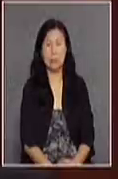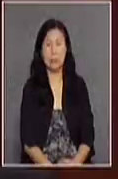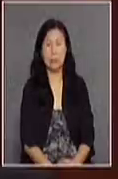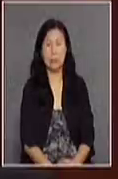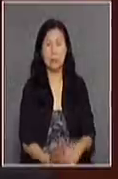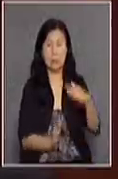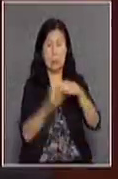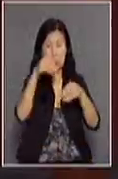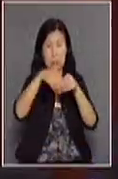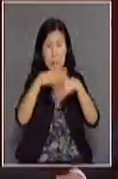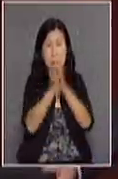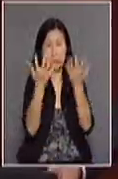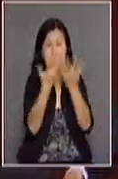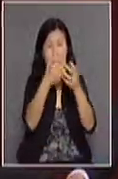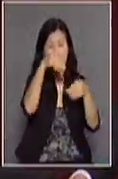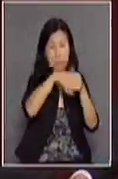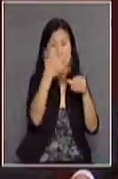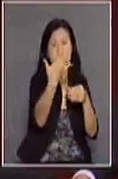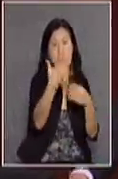停止表決顯示結果。